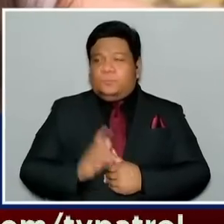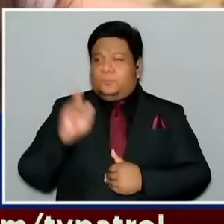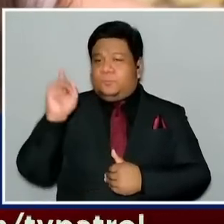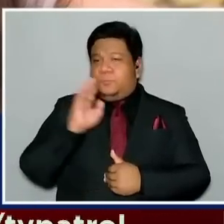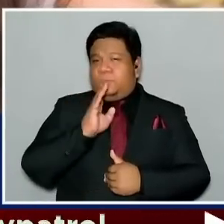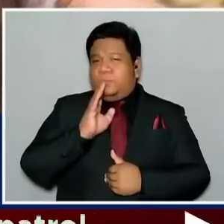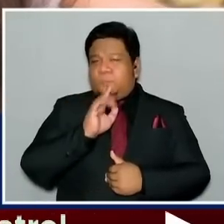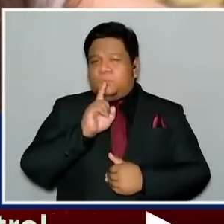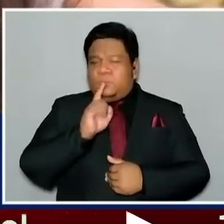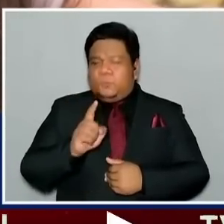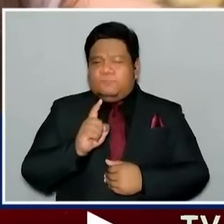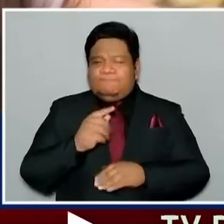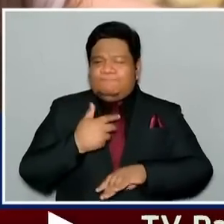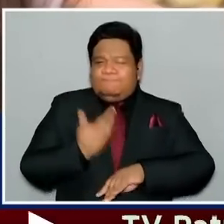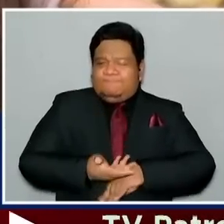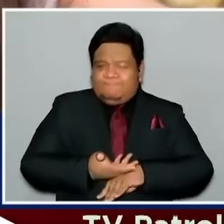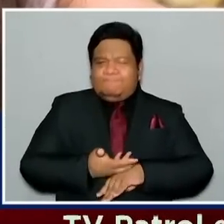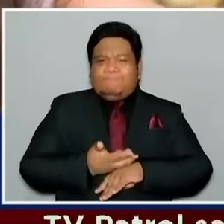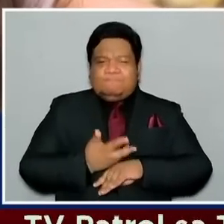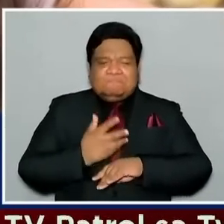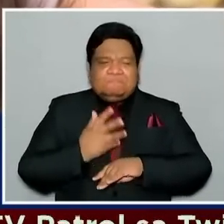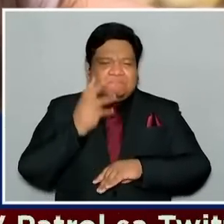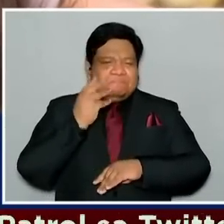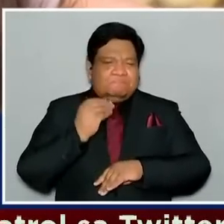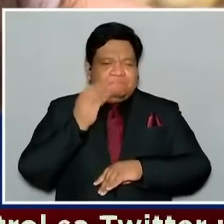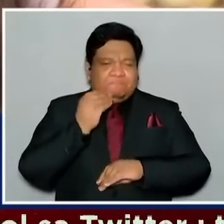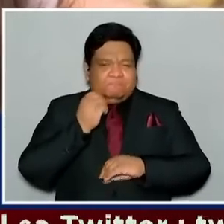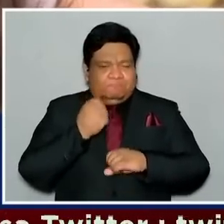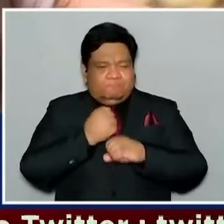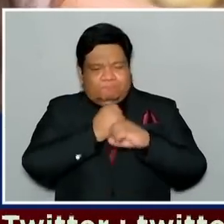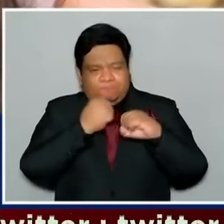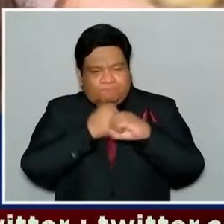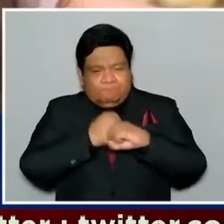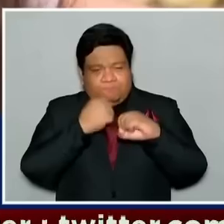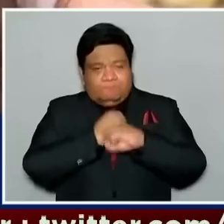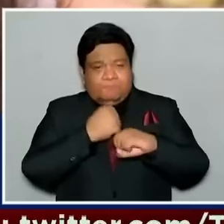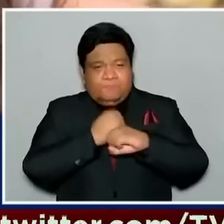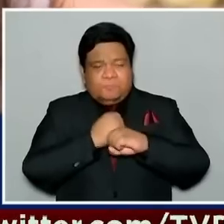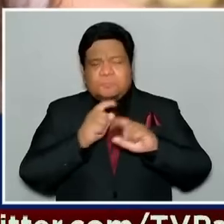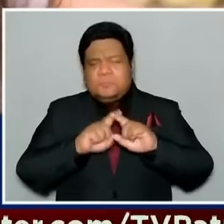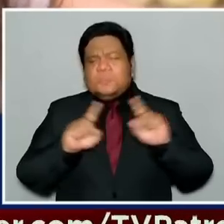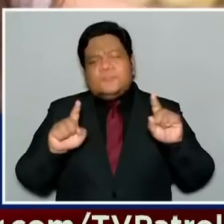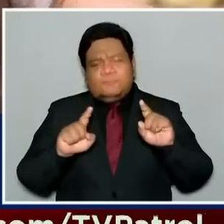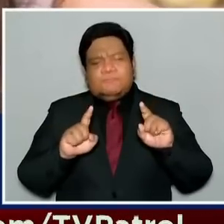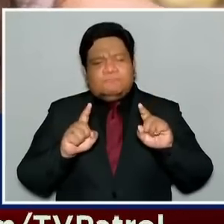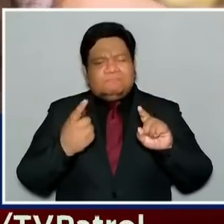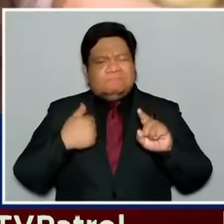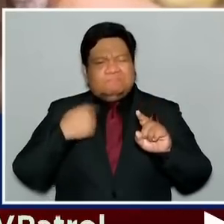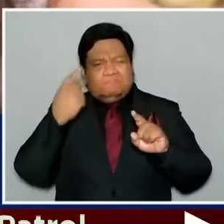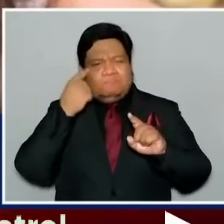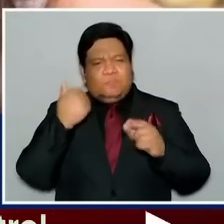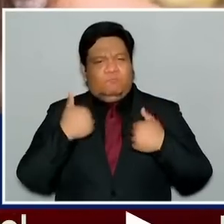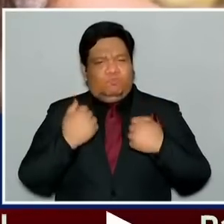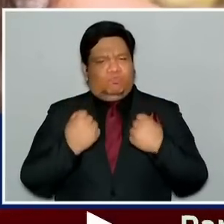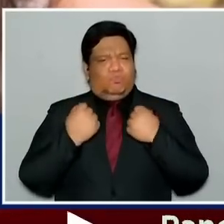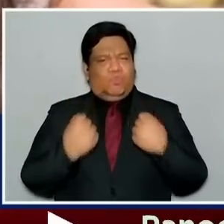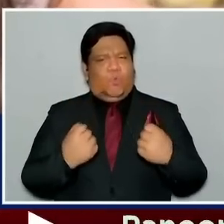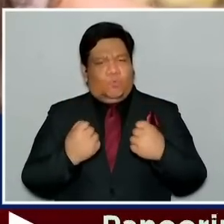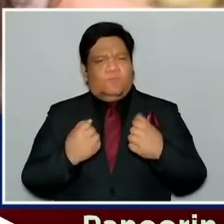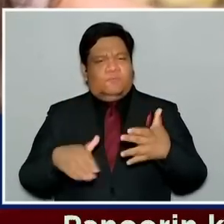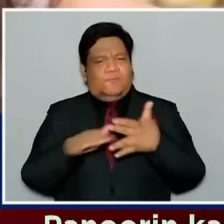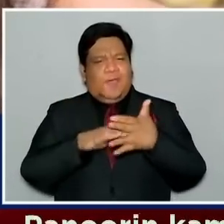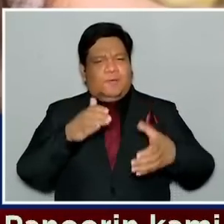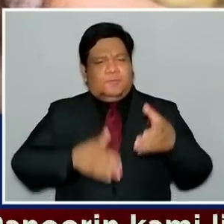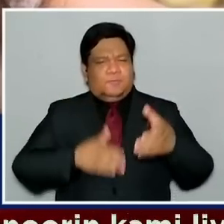and a tough battle, but sa tingin ko we have a very solid case based on what I